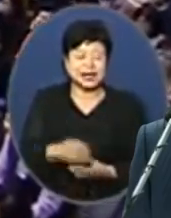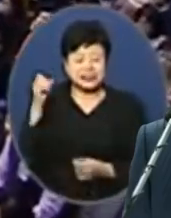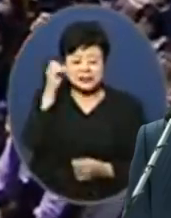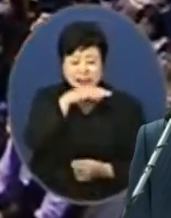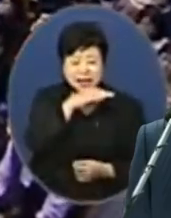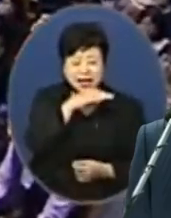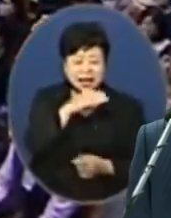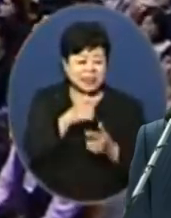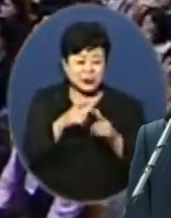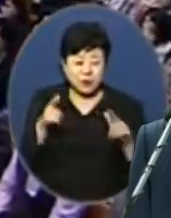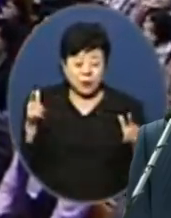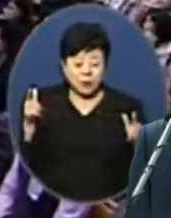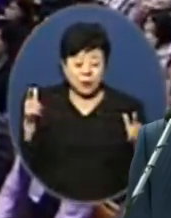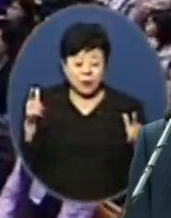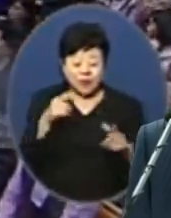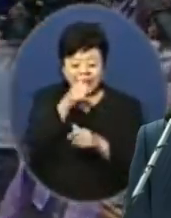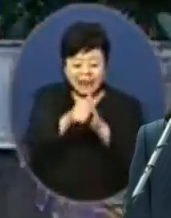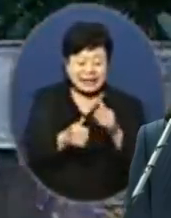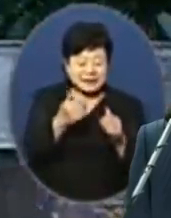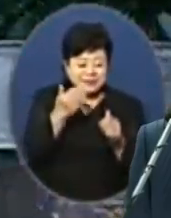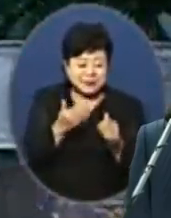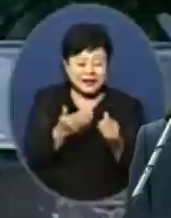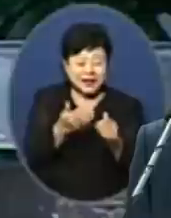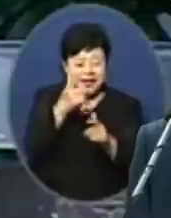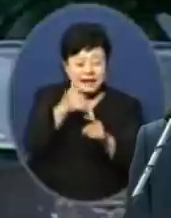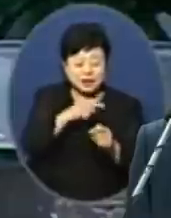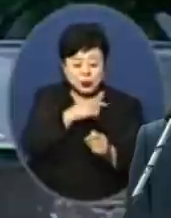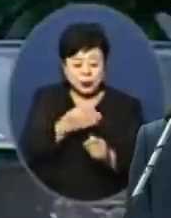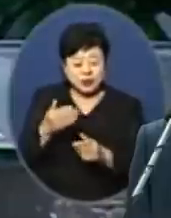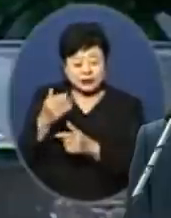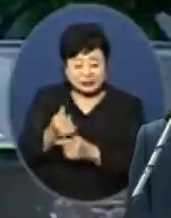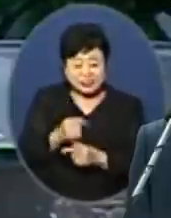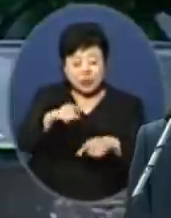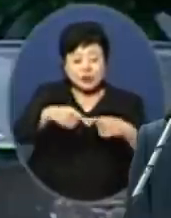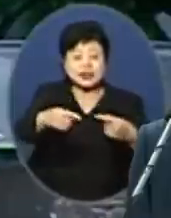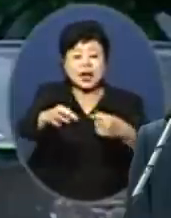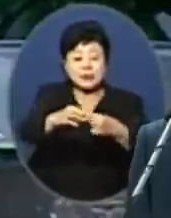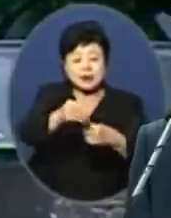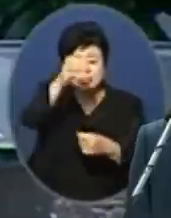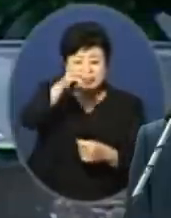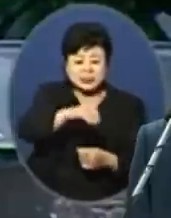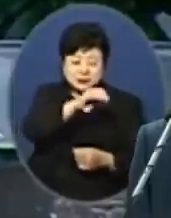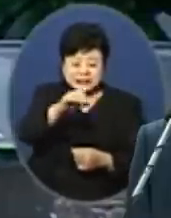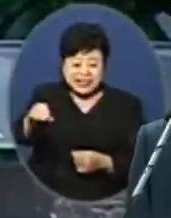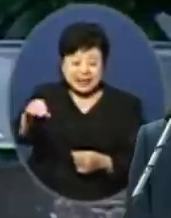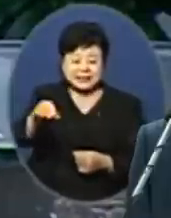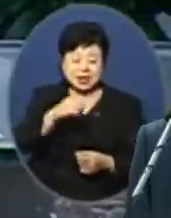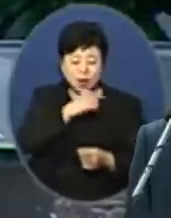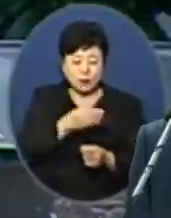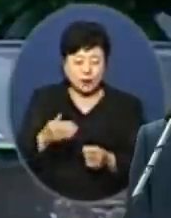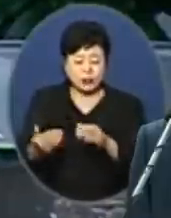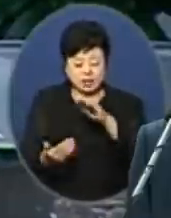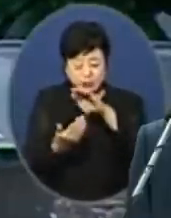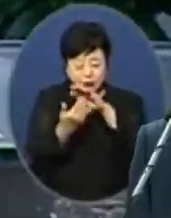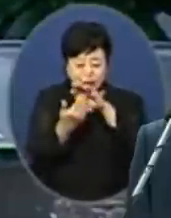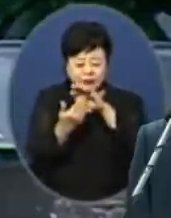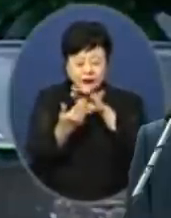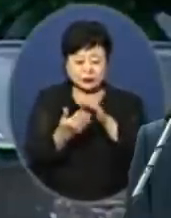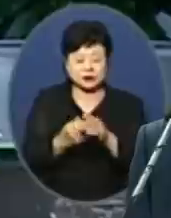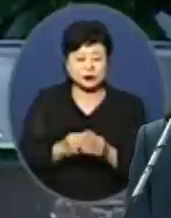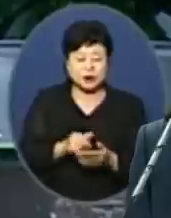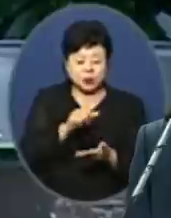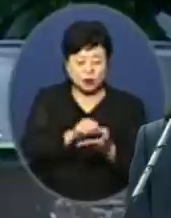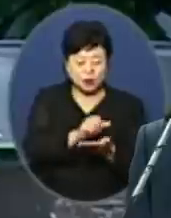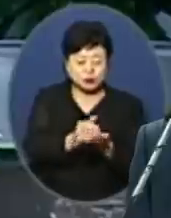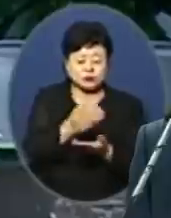그냥 들어가는 것이 아니라 하나님께 예수의 보혈을 의지하고 들어가면 십자가에서 보혈이 이루어놓은